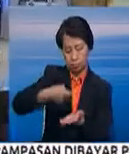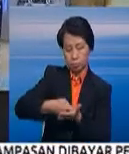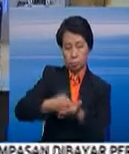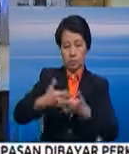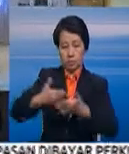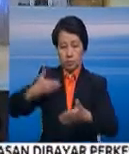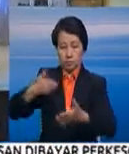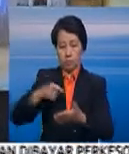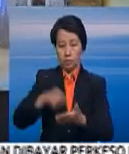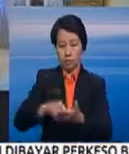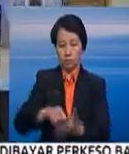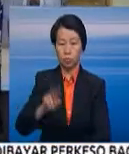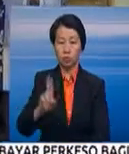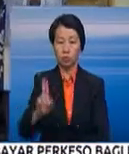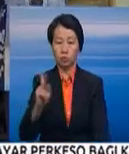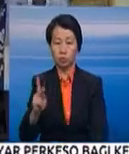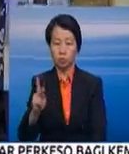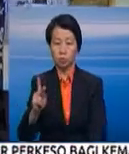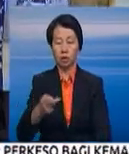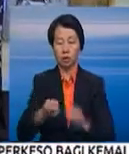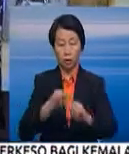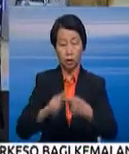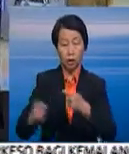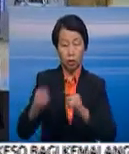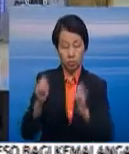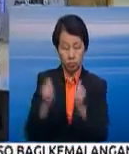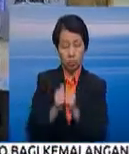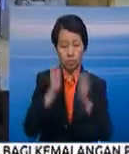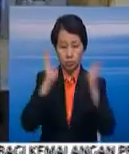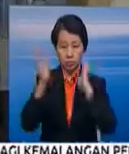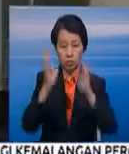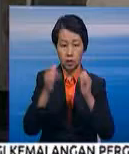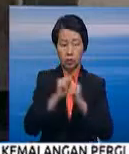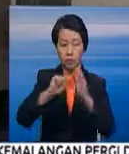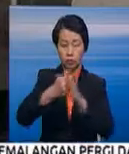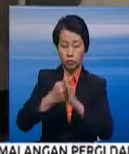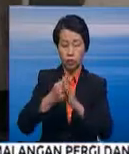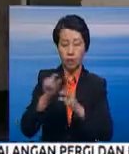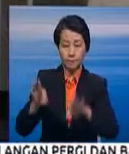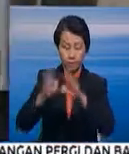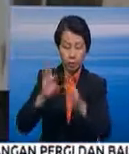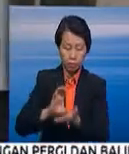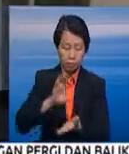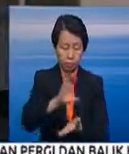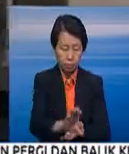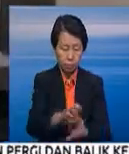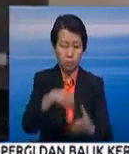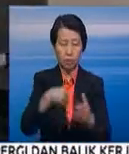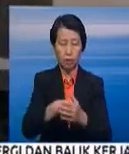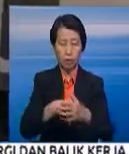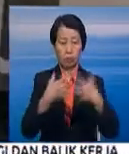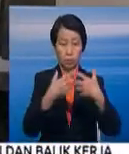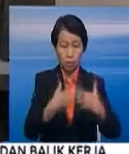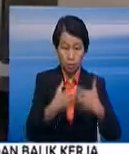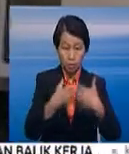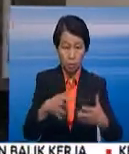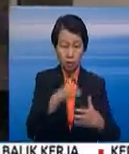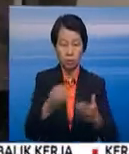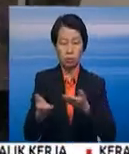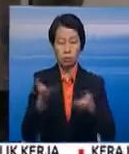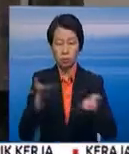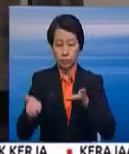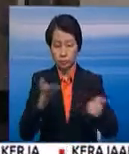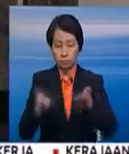ini. United Kingdom adalah rakan dagang kepada Malaysia selain merupakan sumber penting pelaburan terutama dalam sektor pembuatan dan